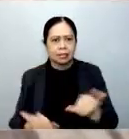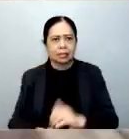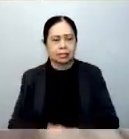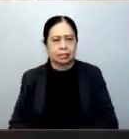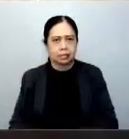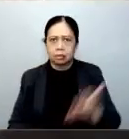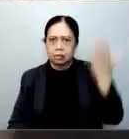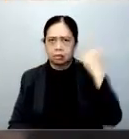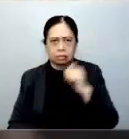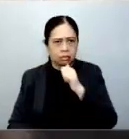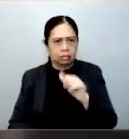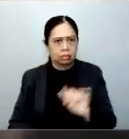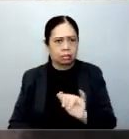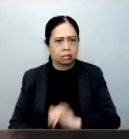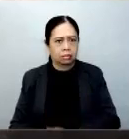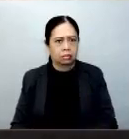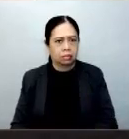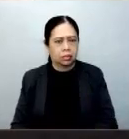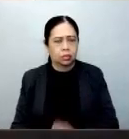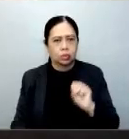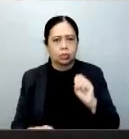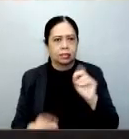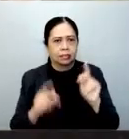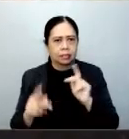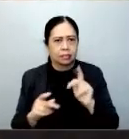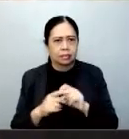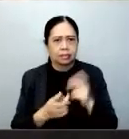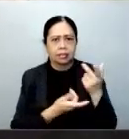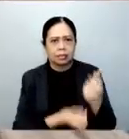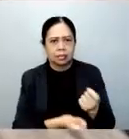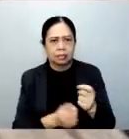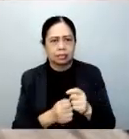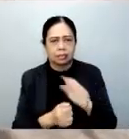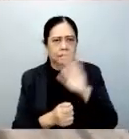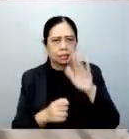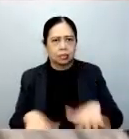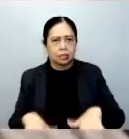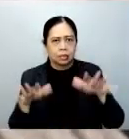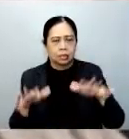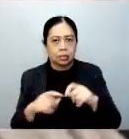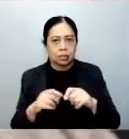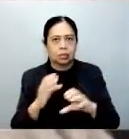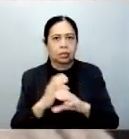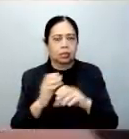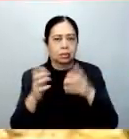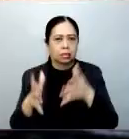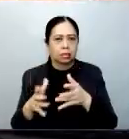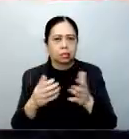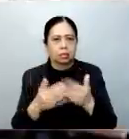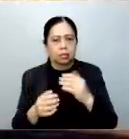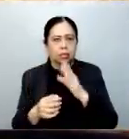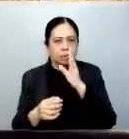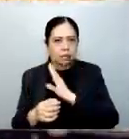dati. Kaya ang mga tao po, tiwalang-tiwalang, hindi lalaki. Kaya ang mga sasakay, nabutan po sa karsada halos. Inabot